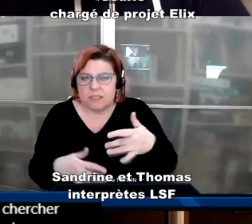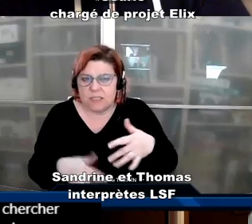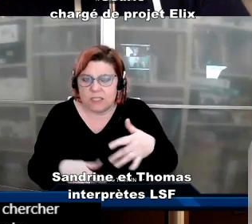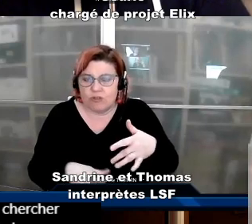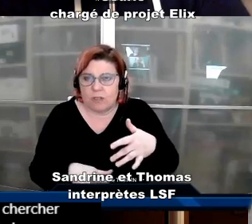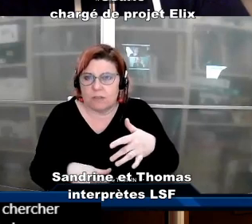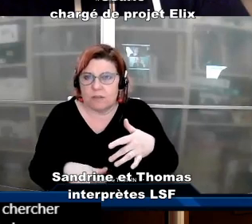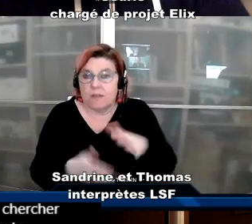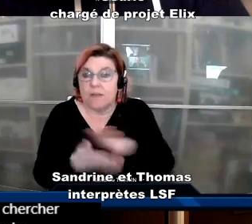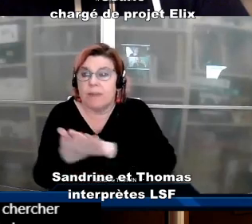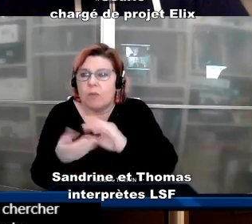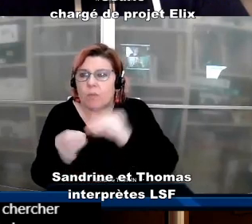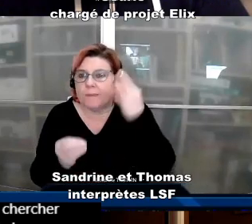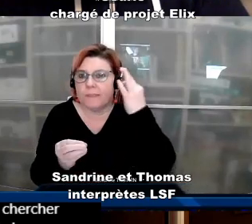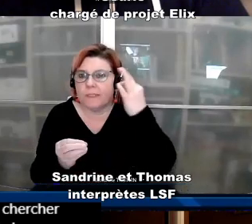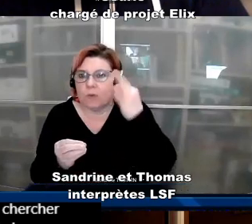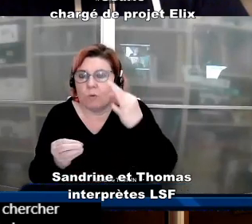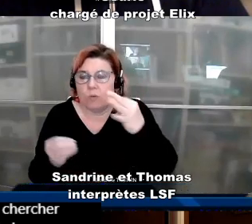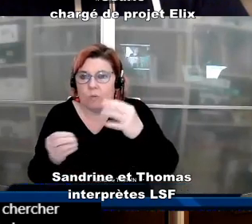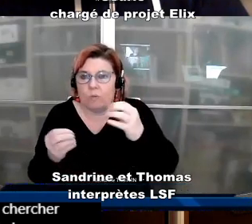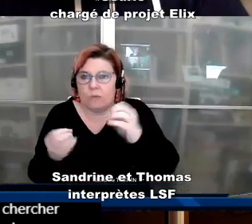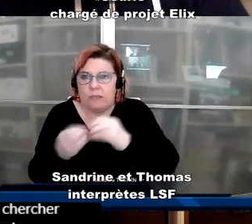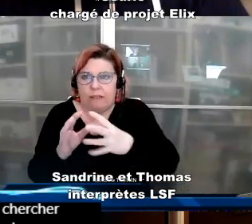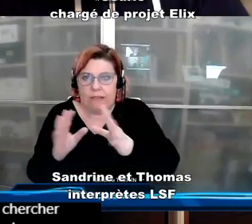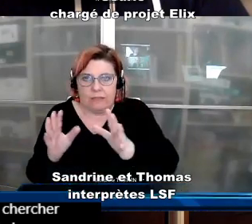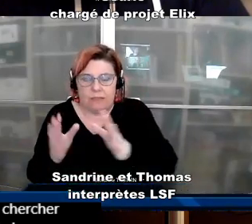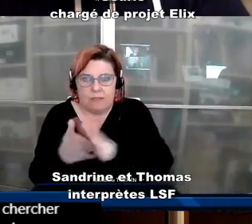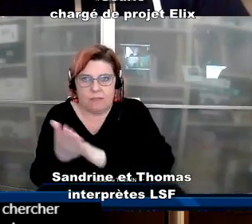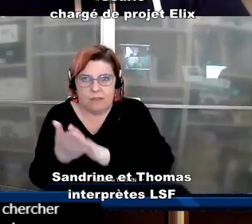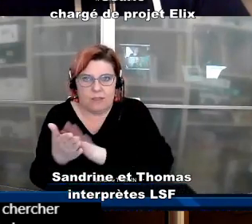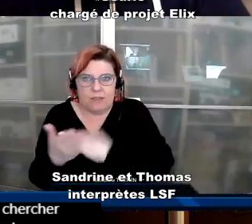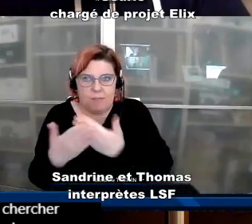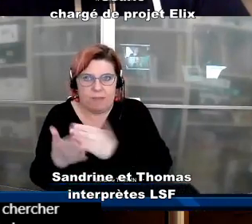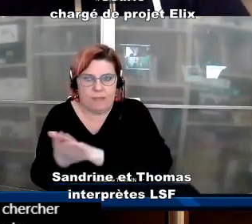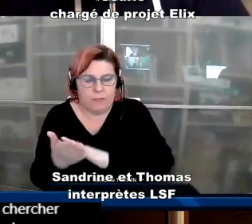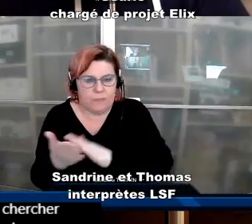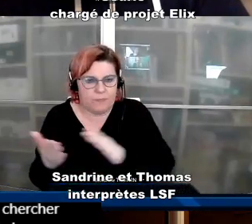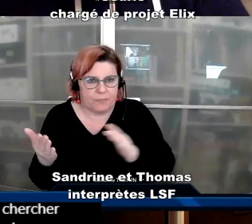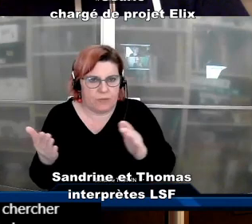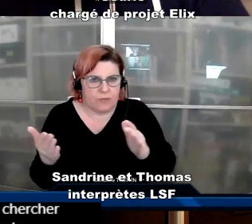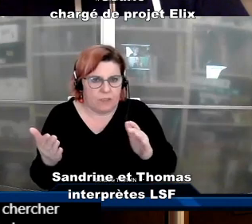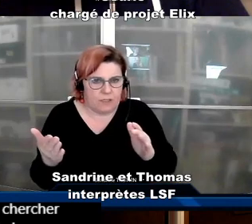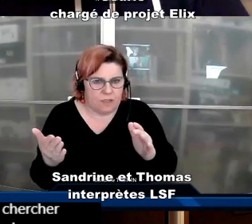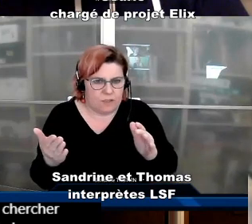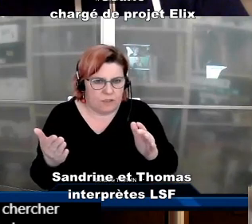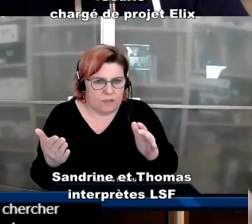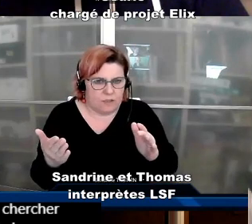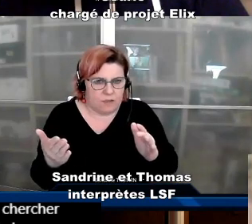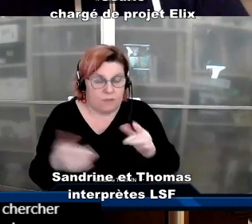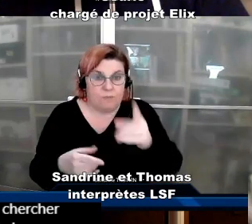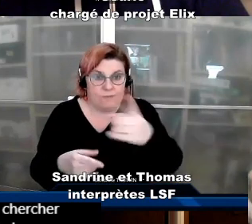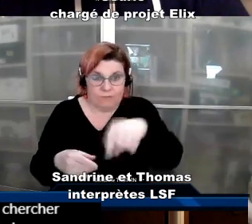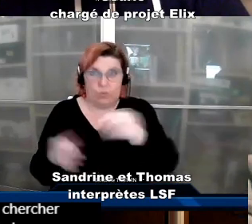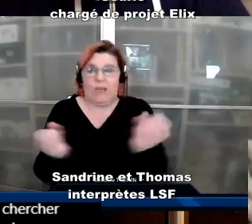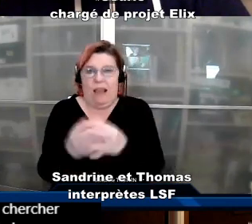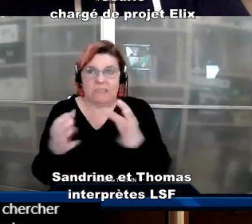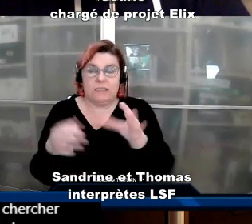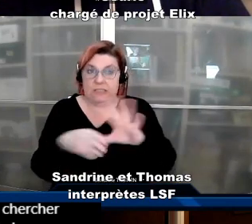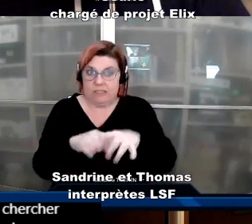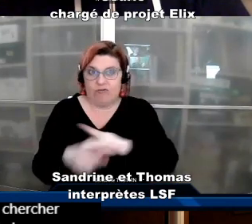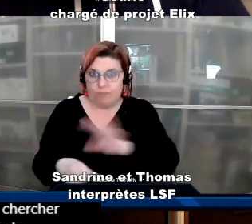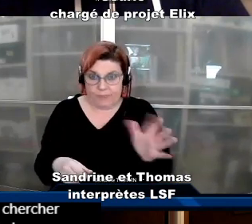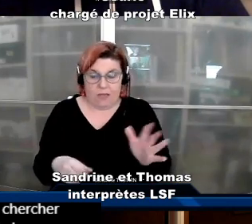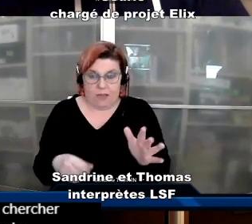des vidéos, parce qu'il y a plusieurs vidéos par signe, et je pense que c'est vous trichez pas en fait, vous dites il y a 15 000 et quelques mots qui